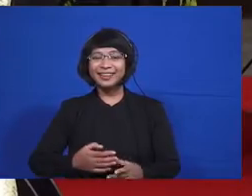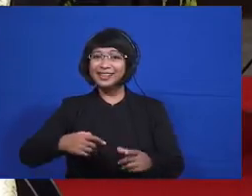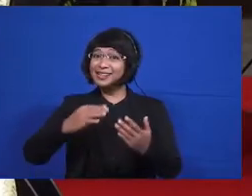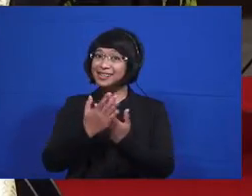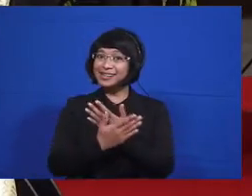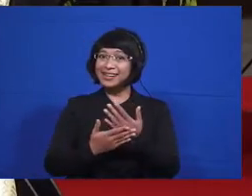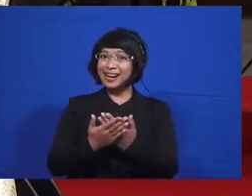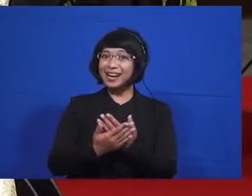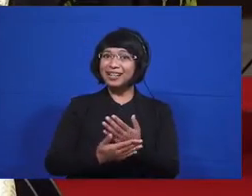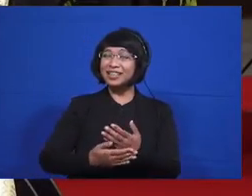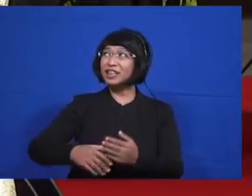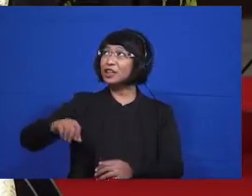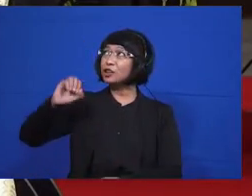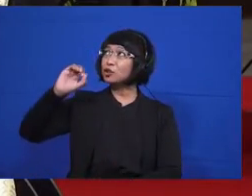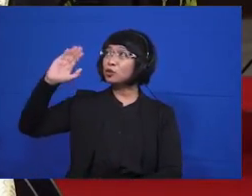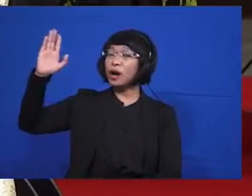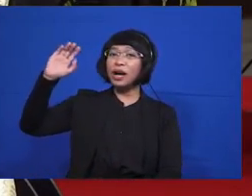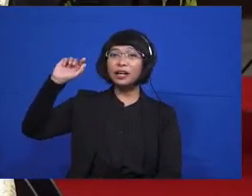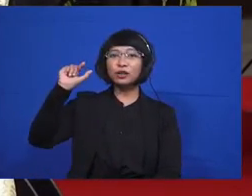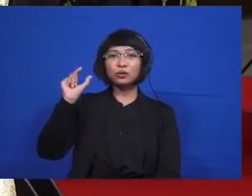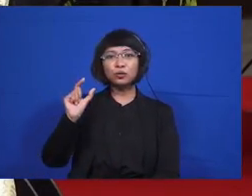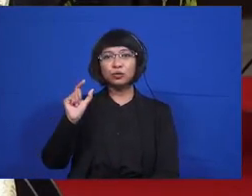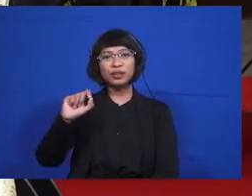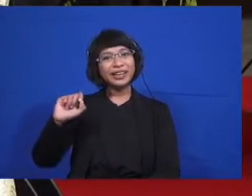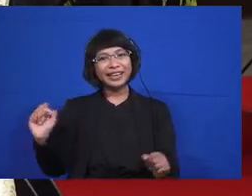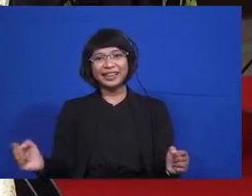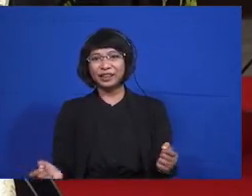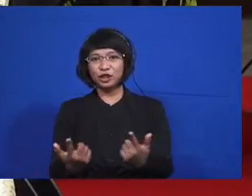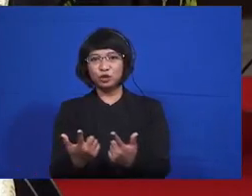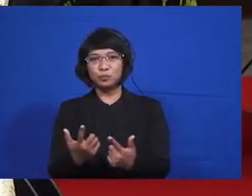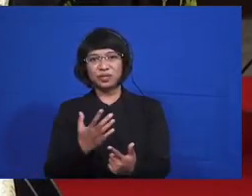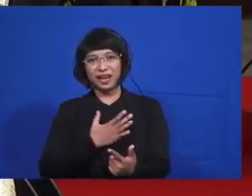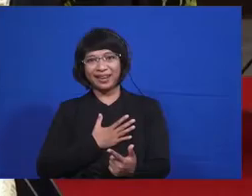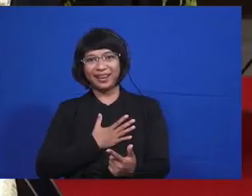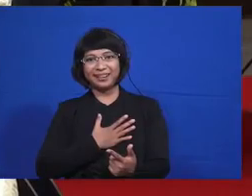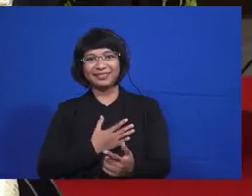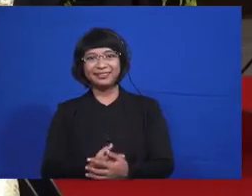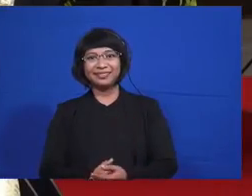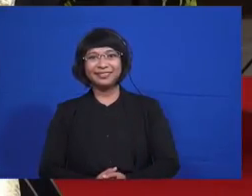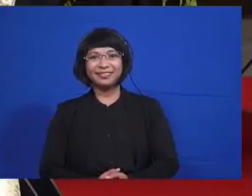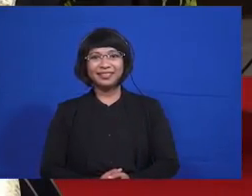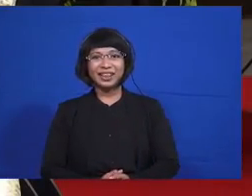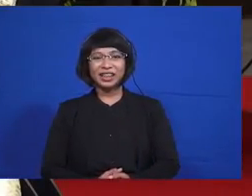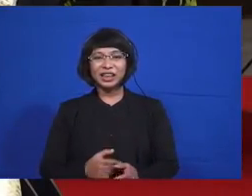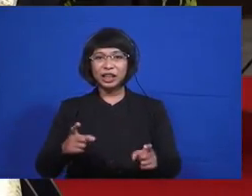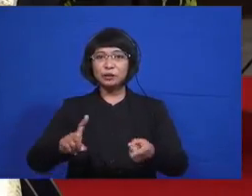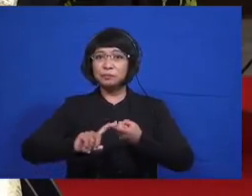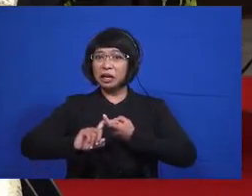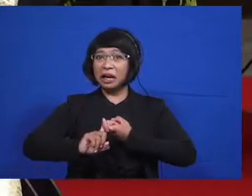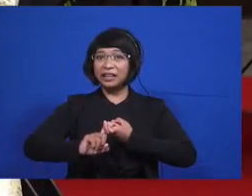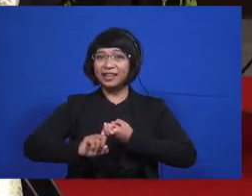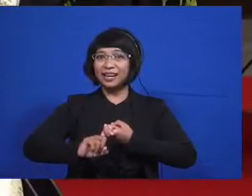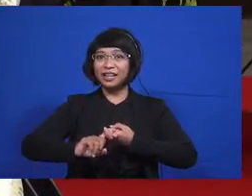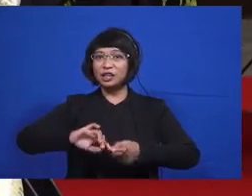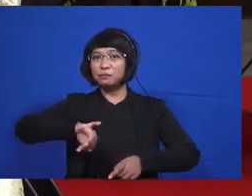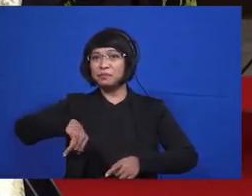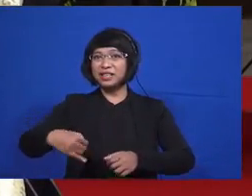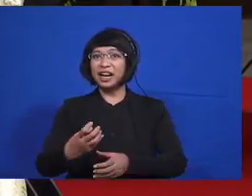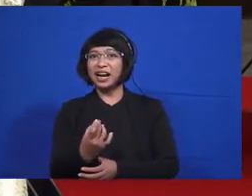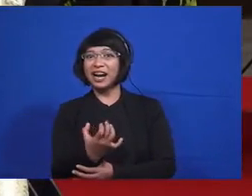Tuhan kepada hidup saya yang dapat saya rasakan gitu. Oke. Itu berkaitan dengan soal menjaga